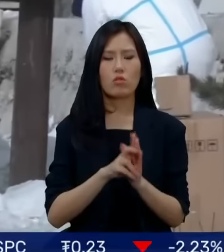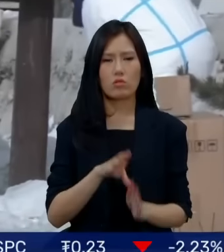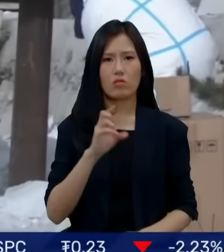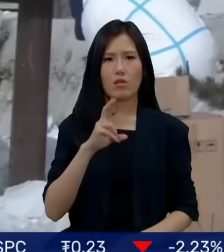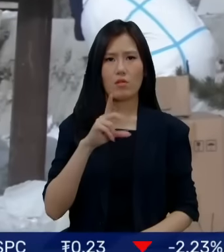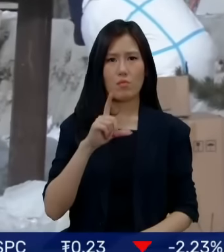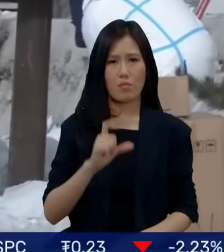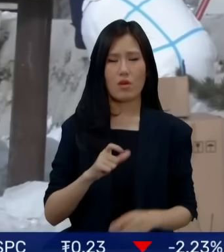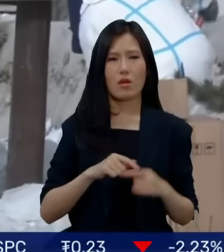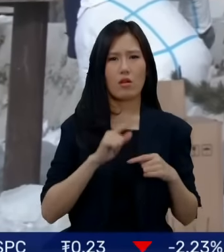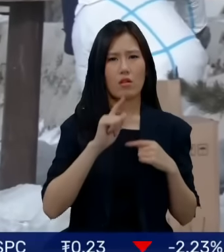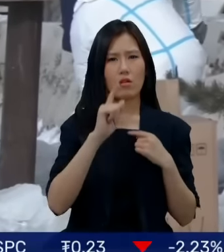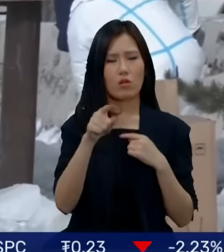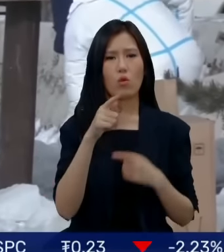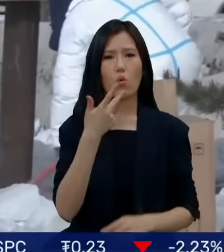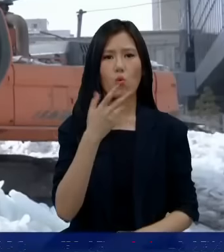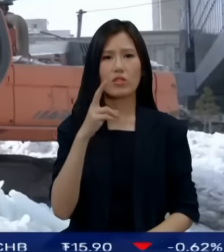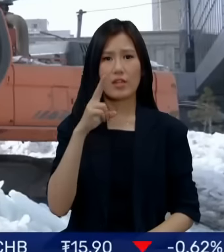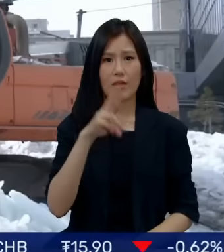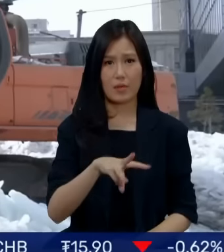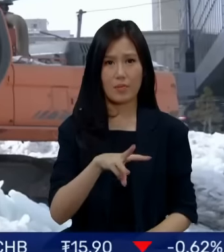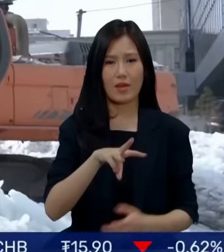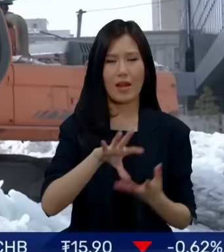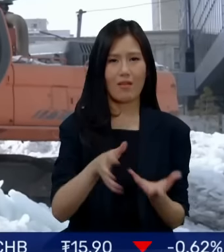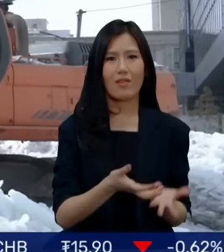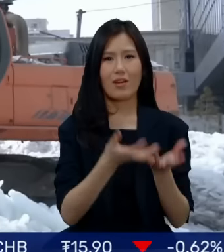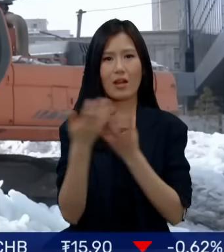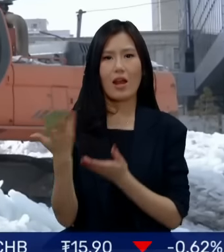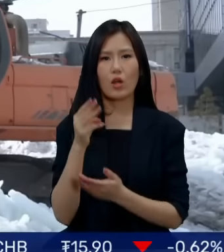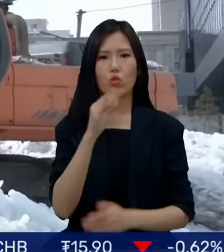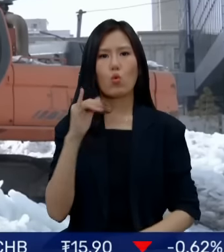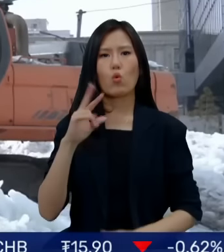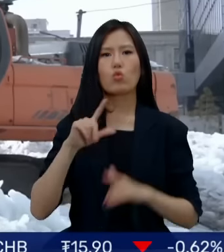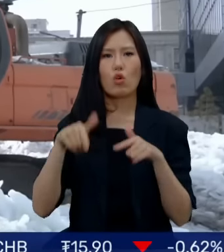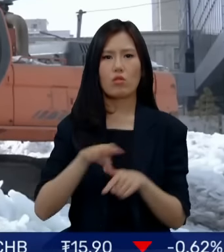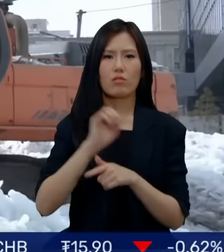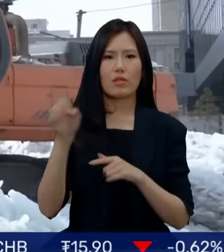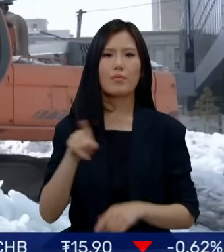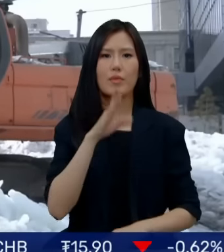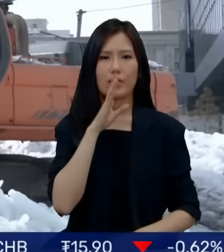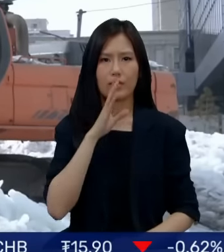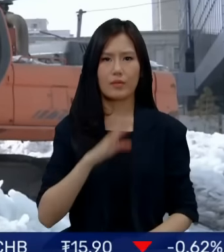орчим км үргэлжлэх мөсийг хаглан туулголд нийлүүлэх ажил хийгдэж байна.